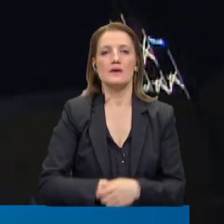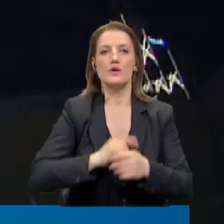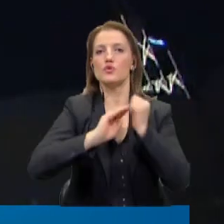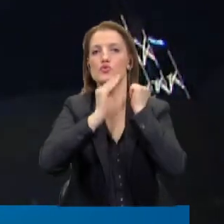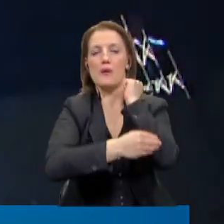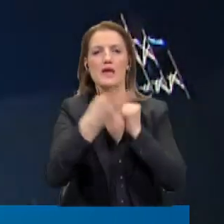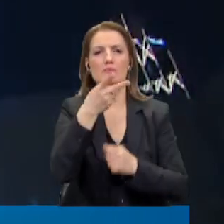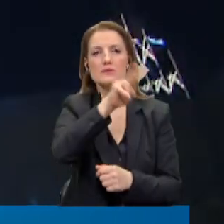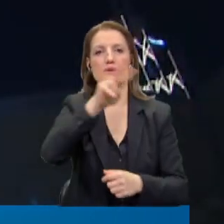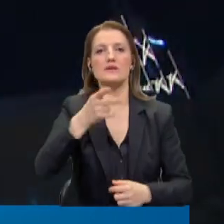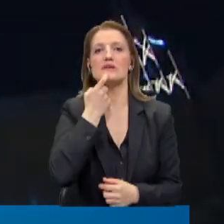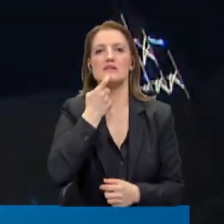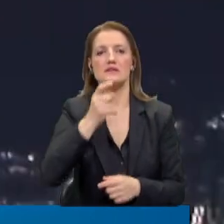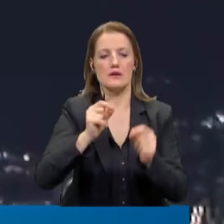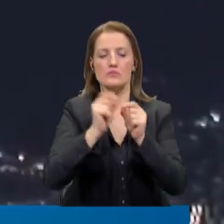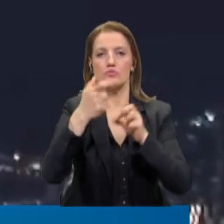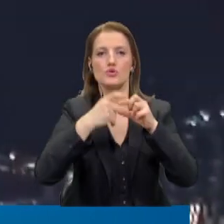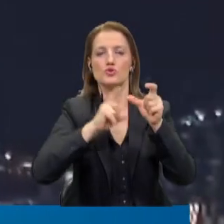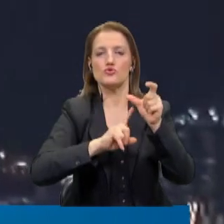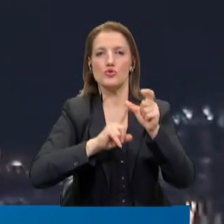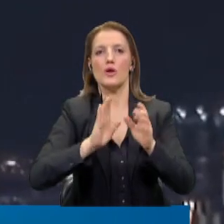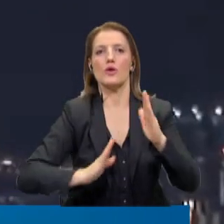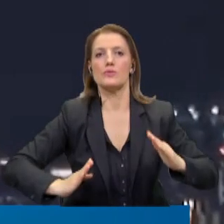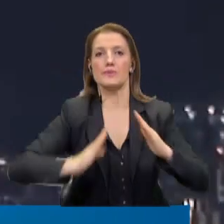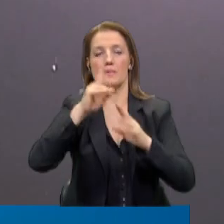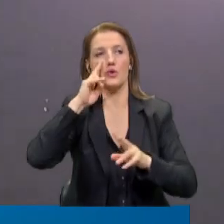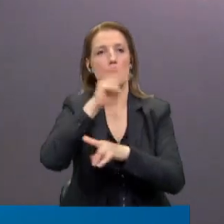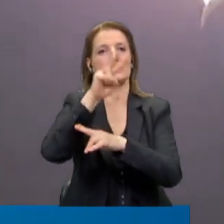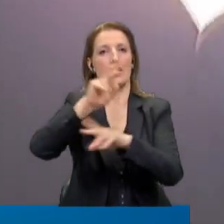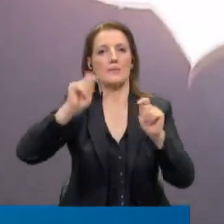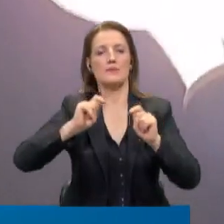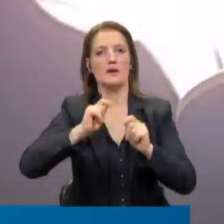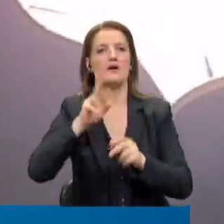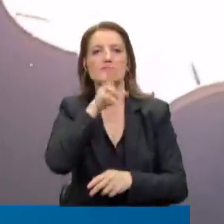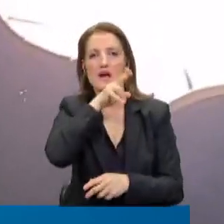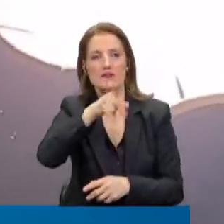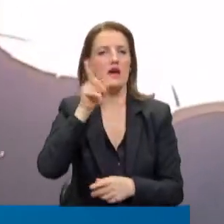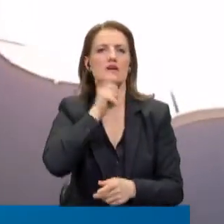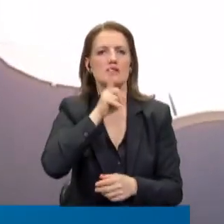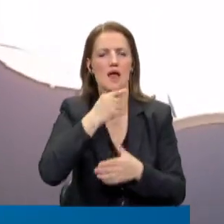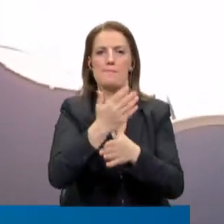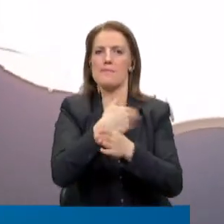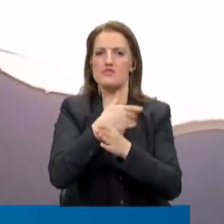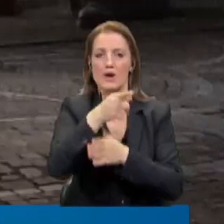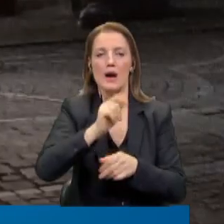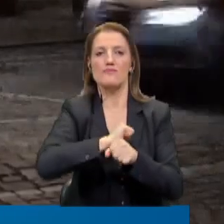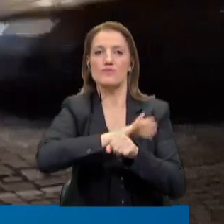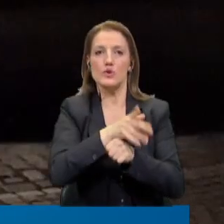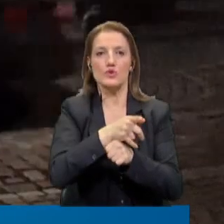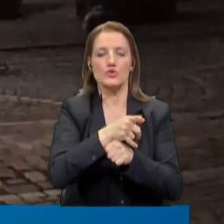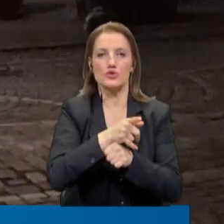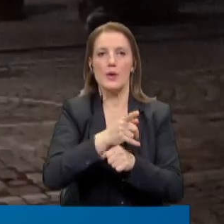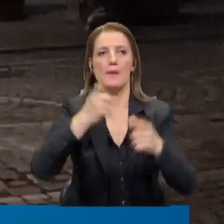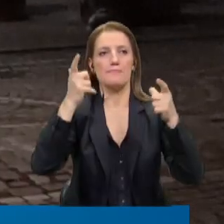Dubai 2022 yılına Burj Khalifa gökdelenindeki gösteriyle girdi. Fransa, İngiltere, Belçika'daysa koronavirüs